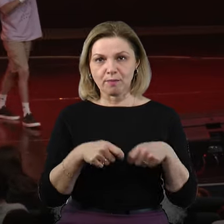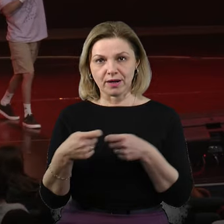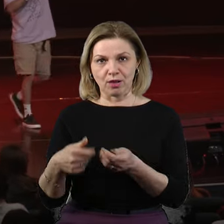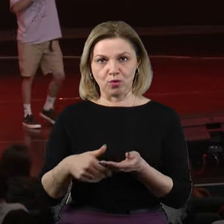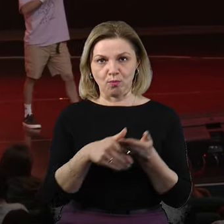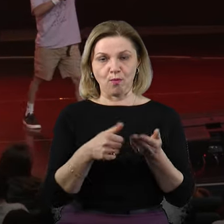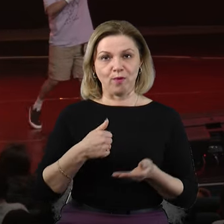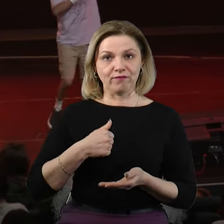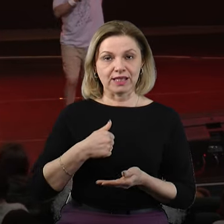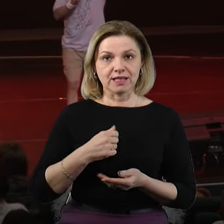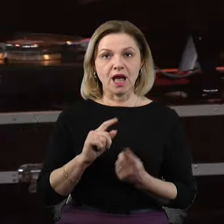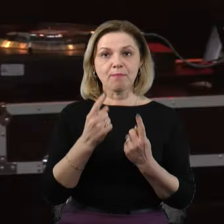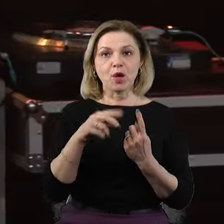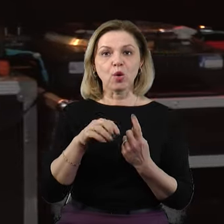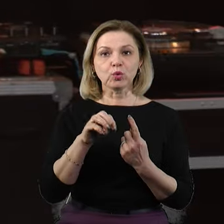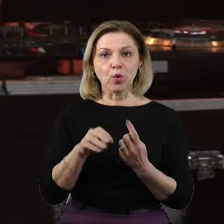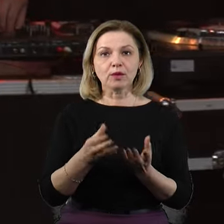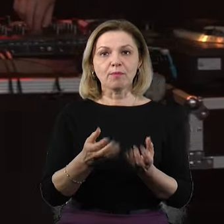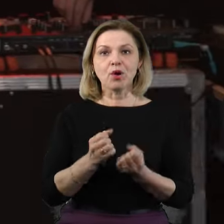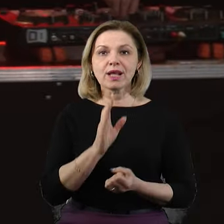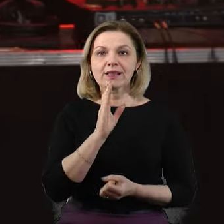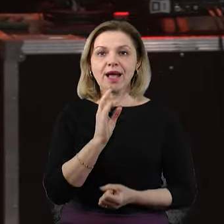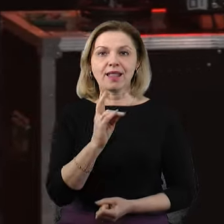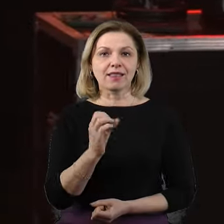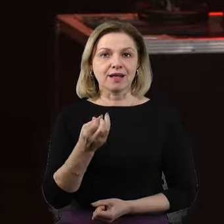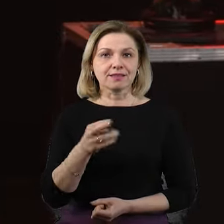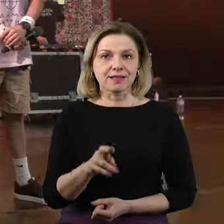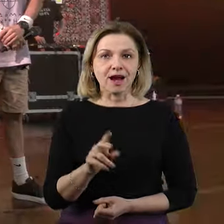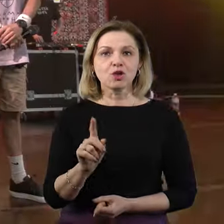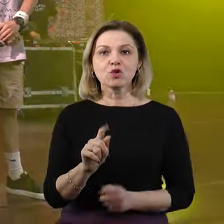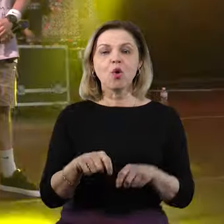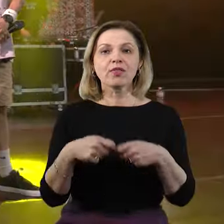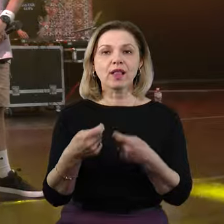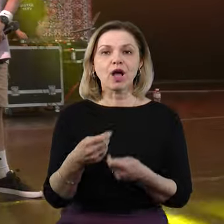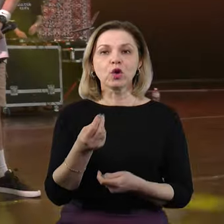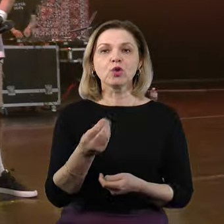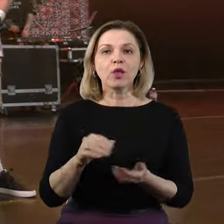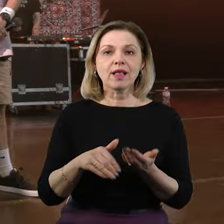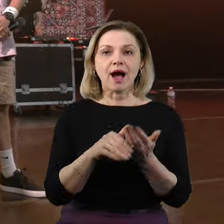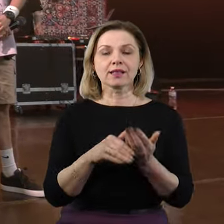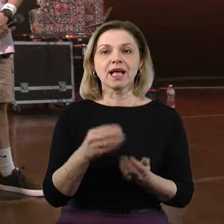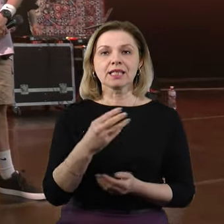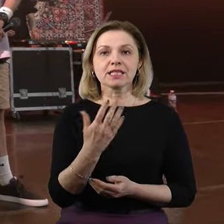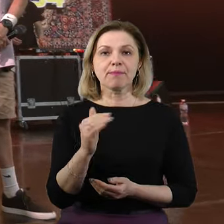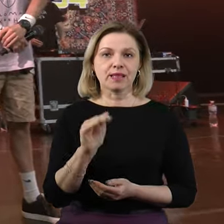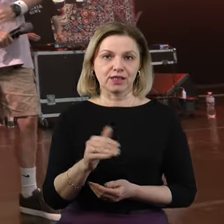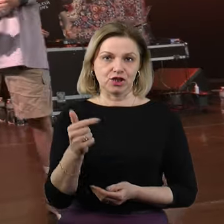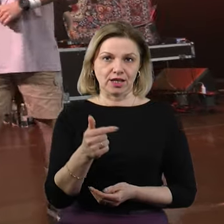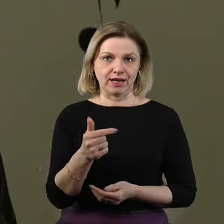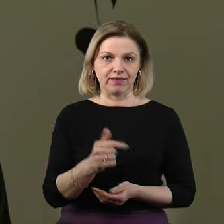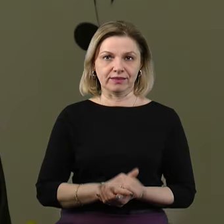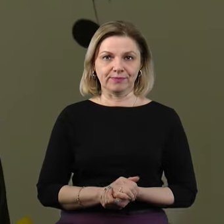допомогу військам перший лот отримала Анастасія Пономаренко яка віддала донат у розмірі 35 000